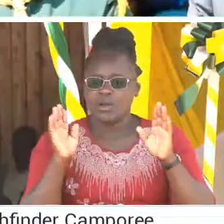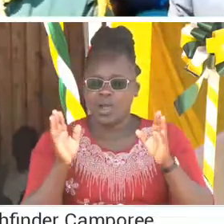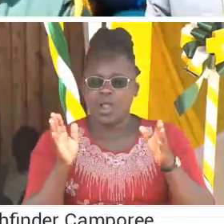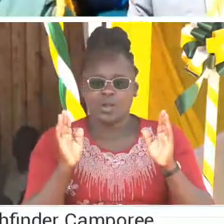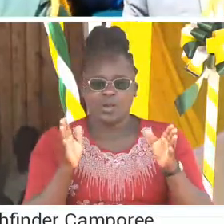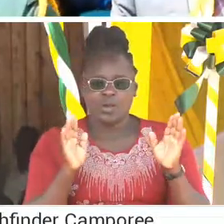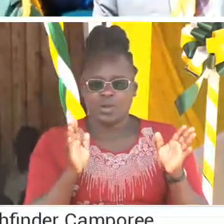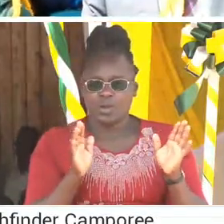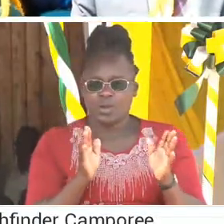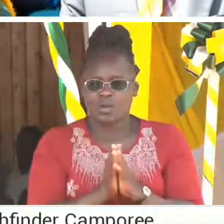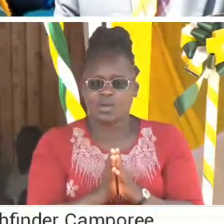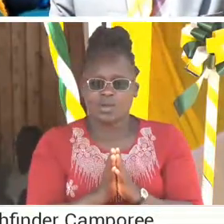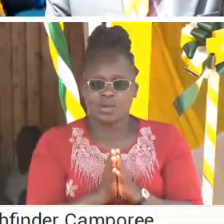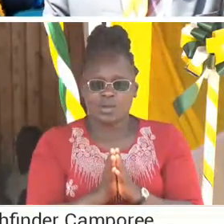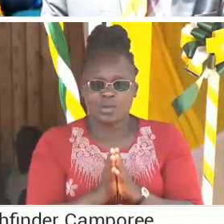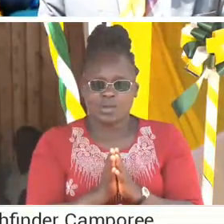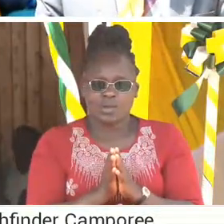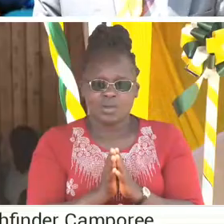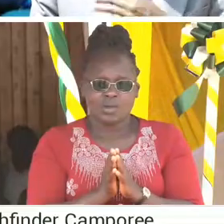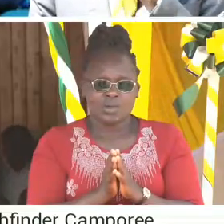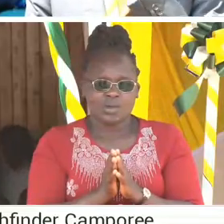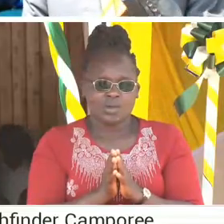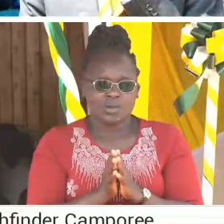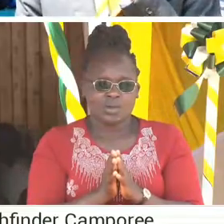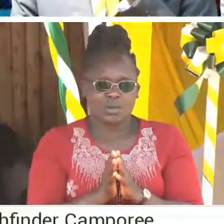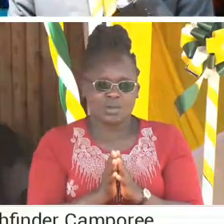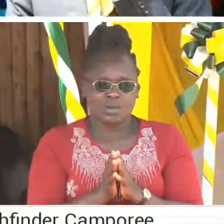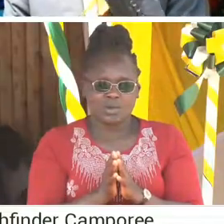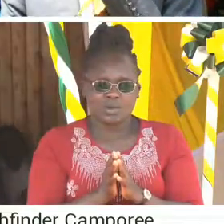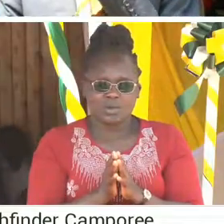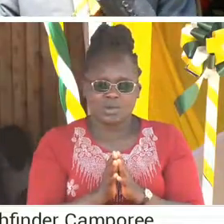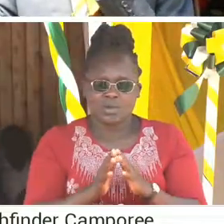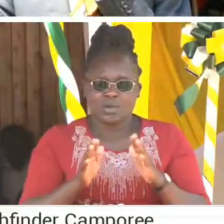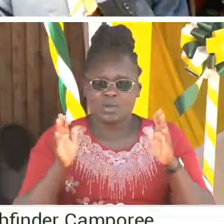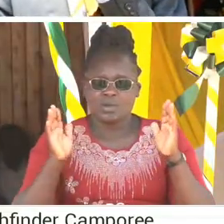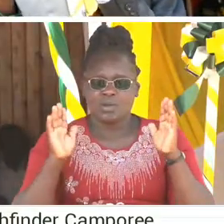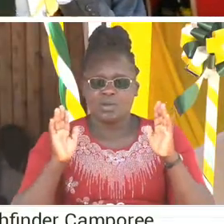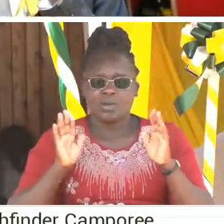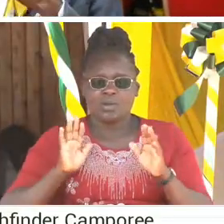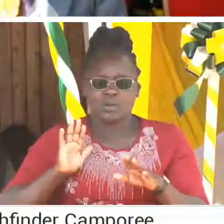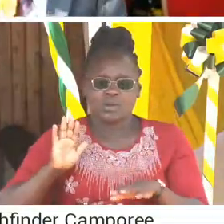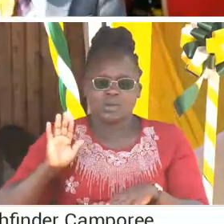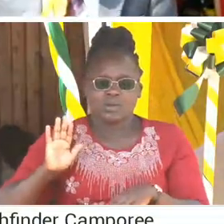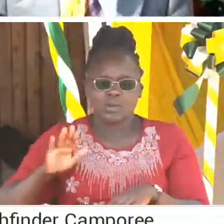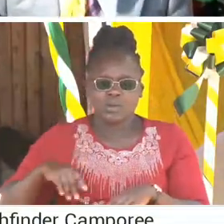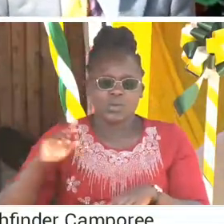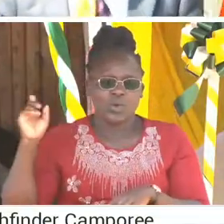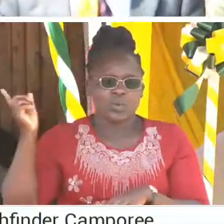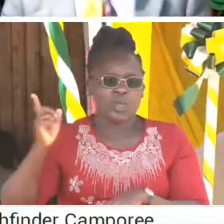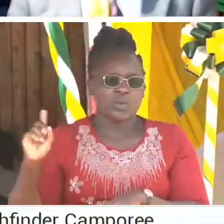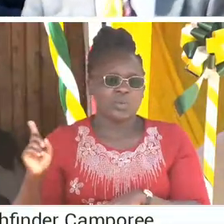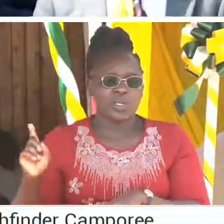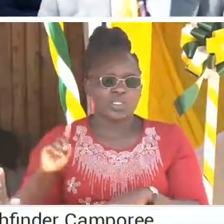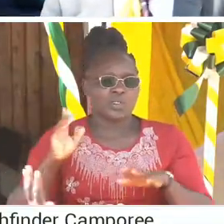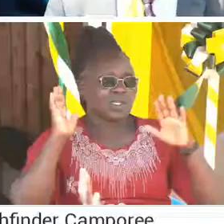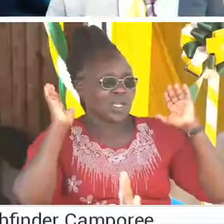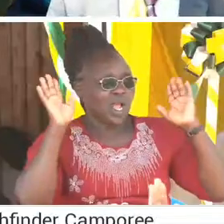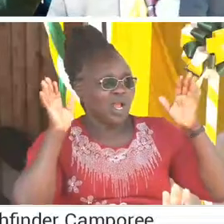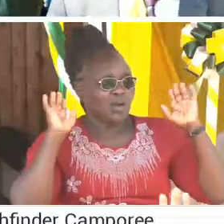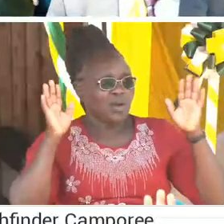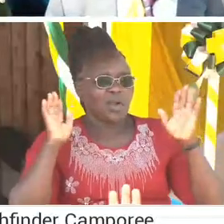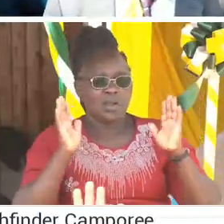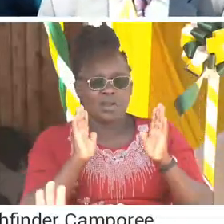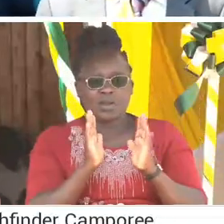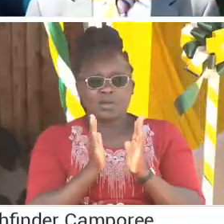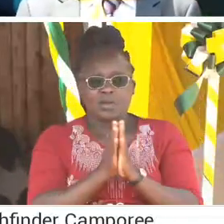Aya, kiongozi education director wetu na women ministry. Karibu. Bwana sifiwe.